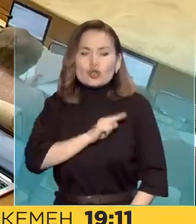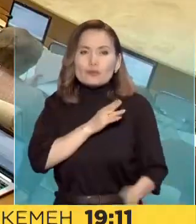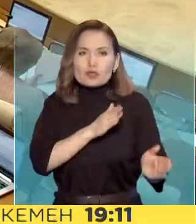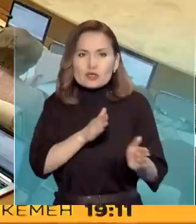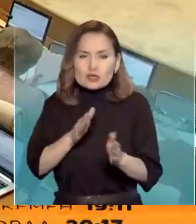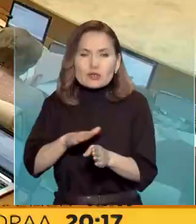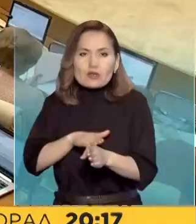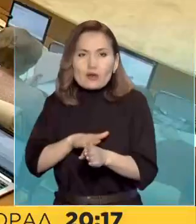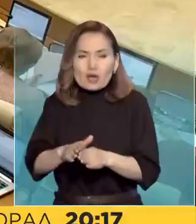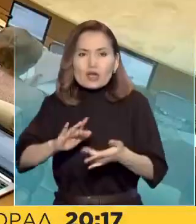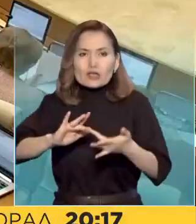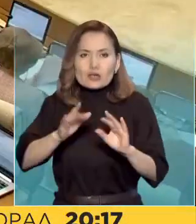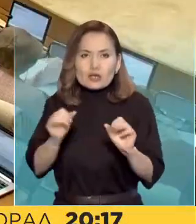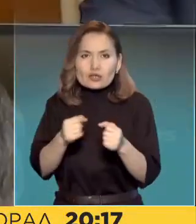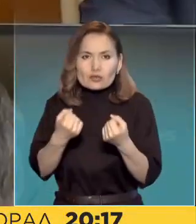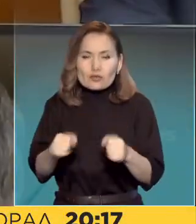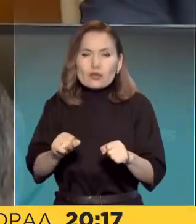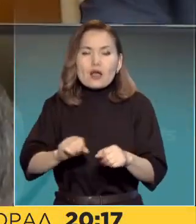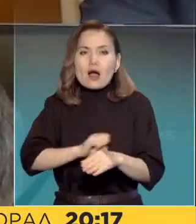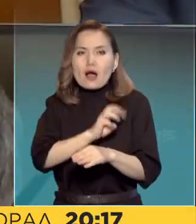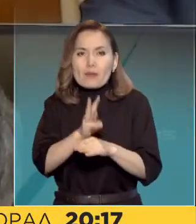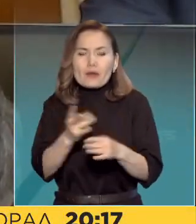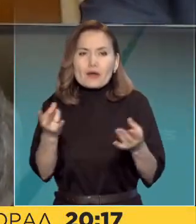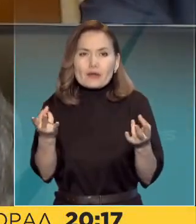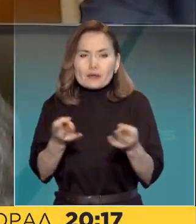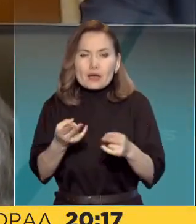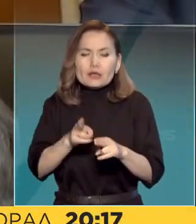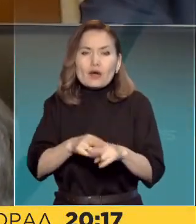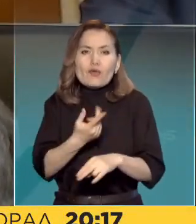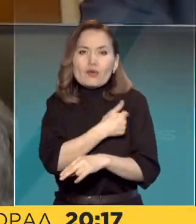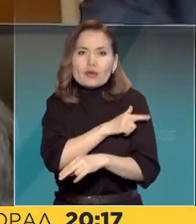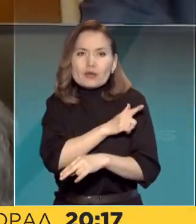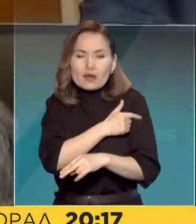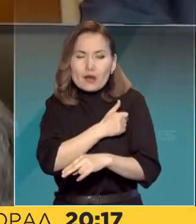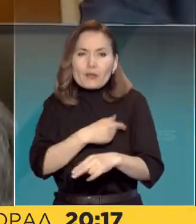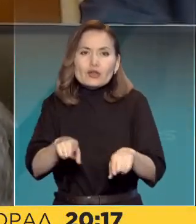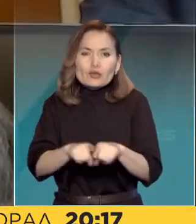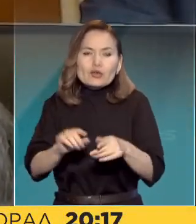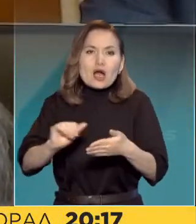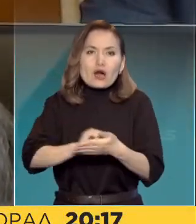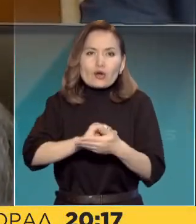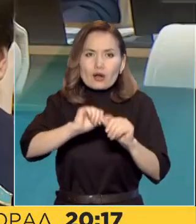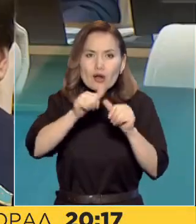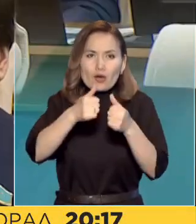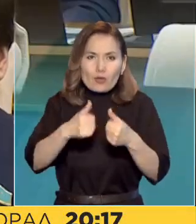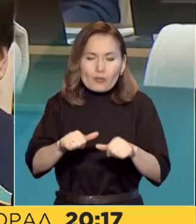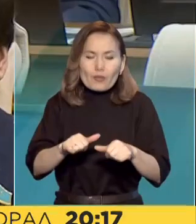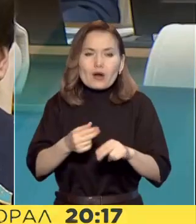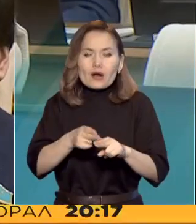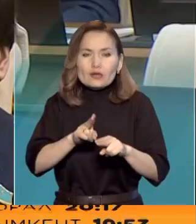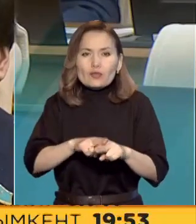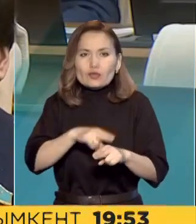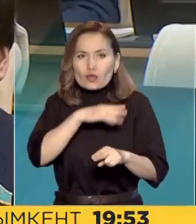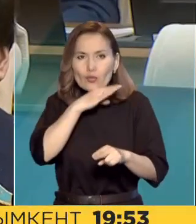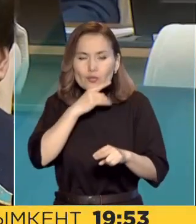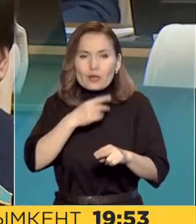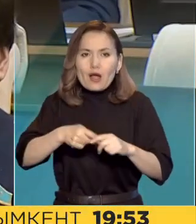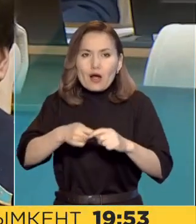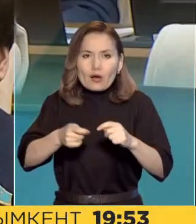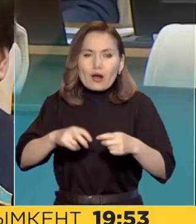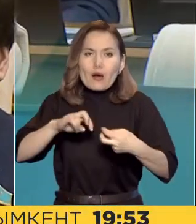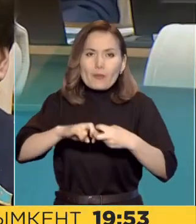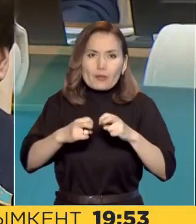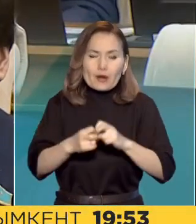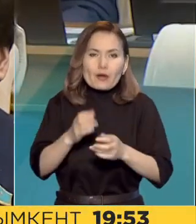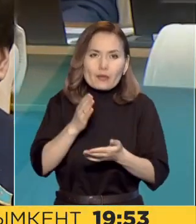жүйрік болуы тиіс. Ал ветеринарлар құжаттасып уақыт ұттырады. Бірақ құзырлы министрлік құр уәдеден аса алмай отыр. Жылдан